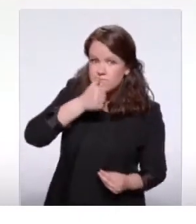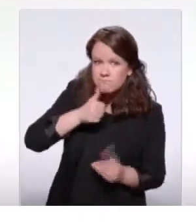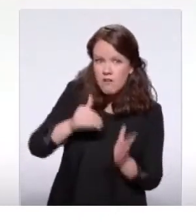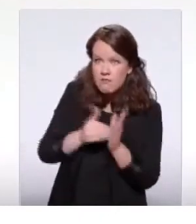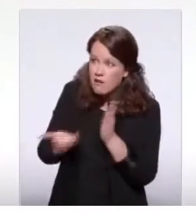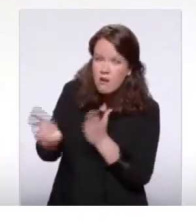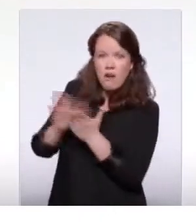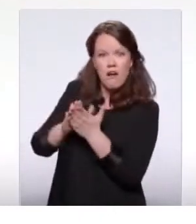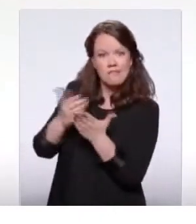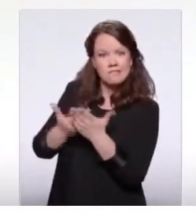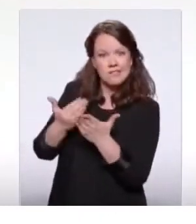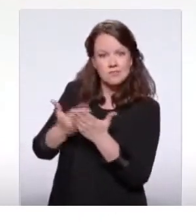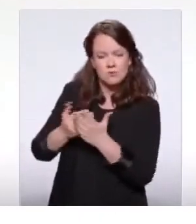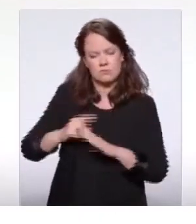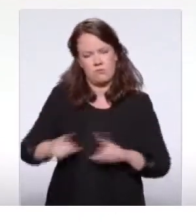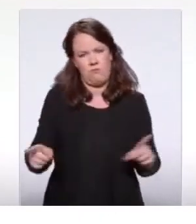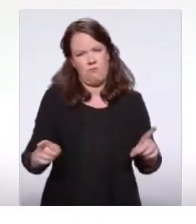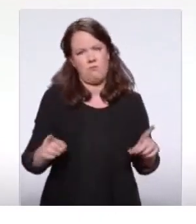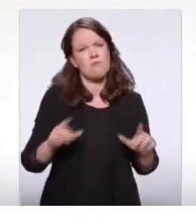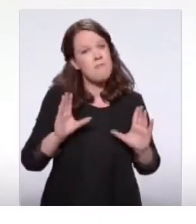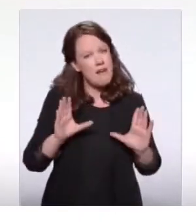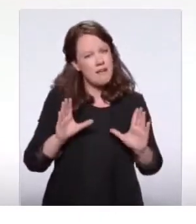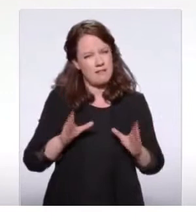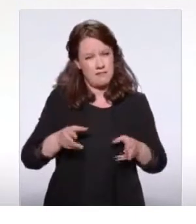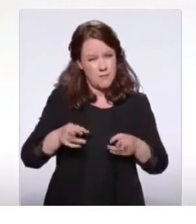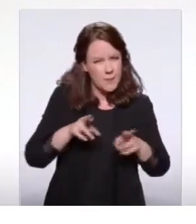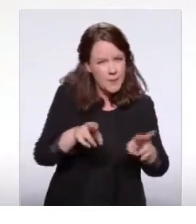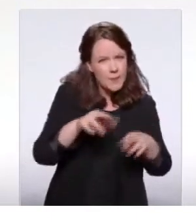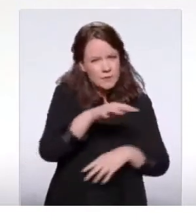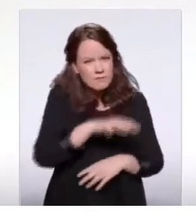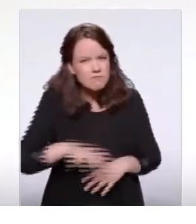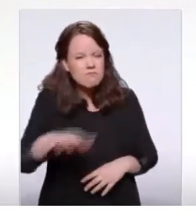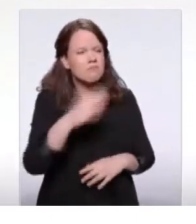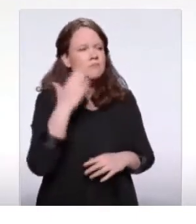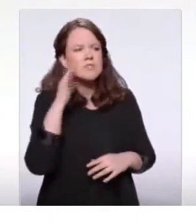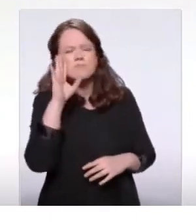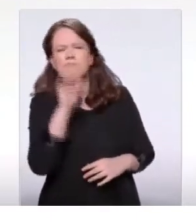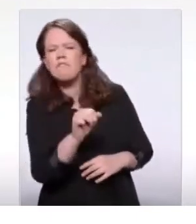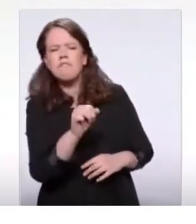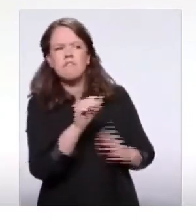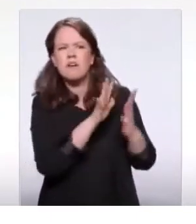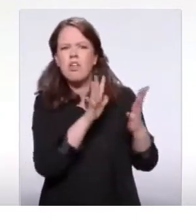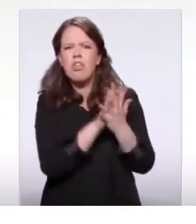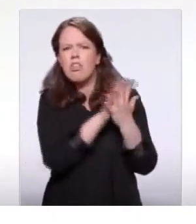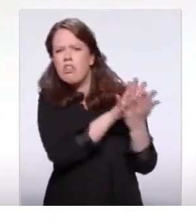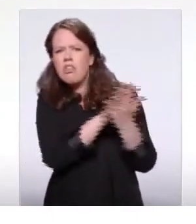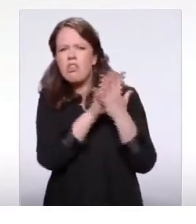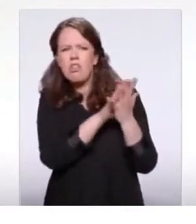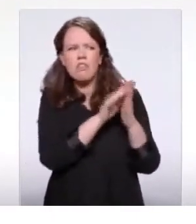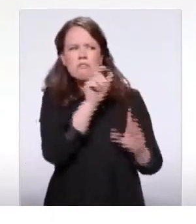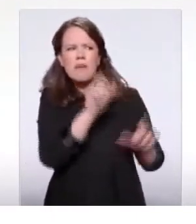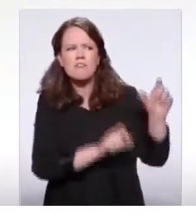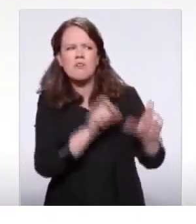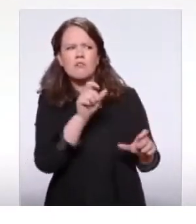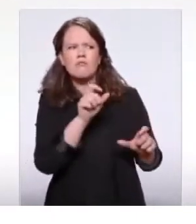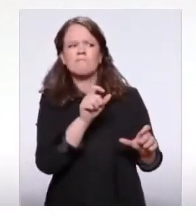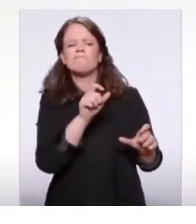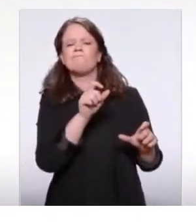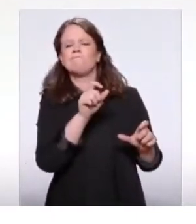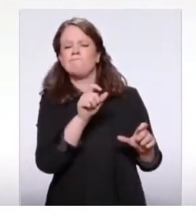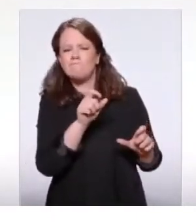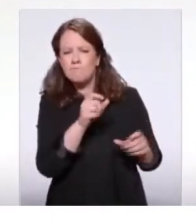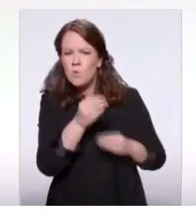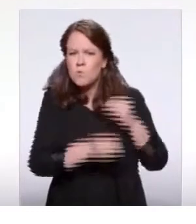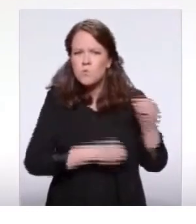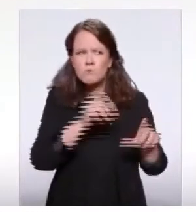seront renforcées sur la voie publique pour limiter les rassemblements, parce que c'est là que le danger existe, et pour encadrer